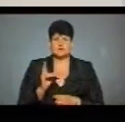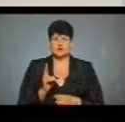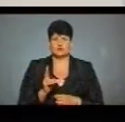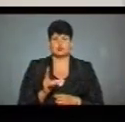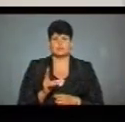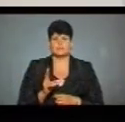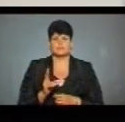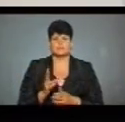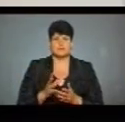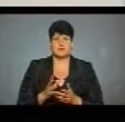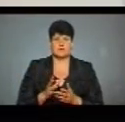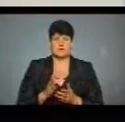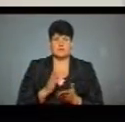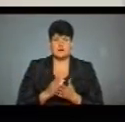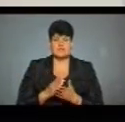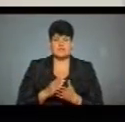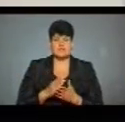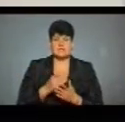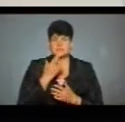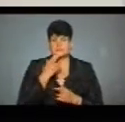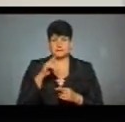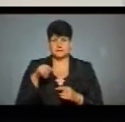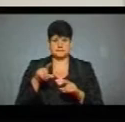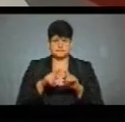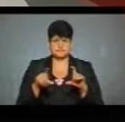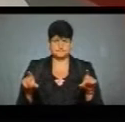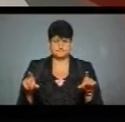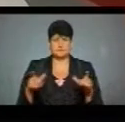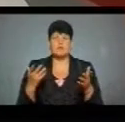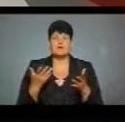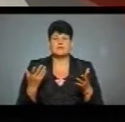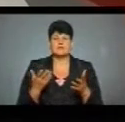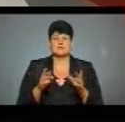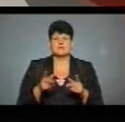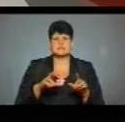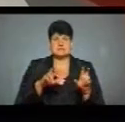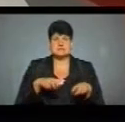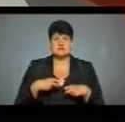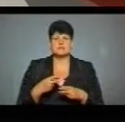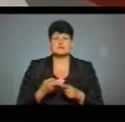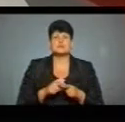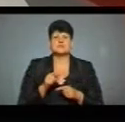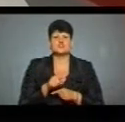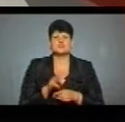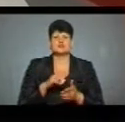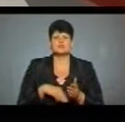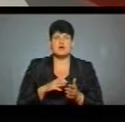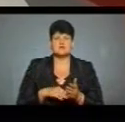на автівці на єврономерах. Який механізм стягнення цих штрафів зараз доведений